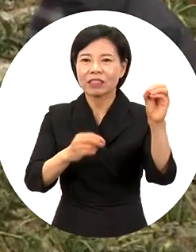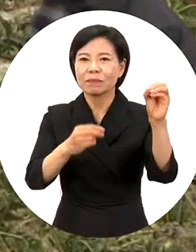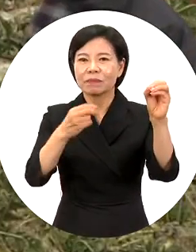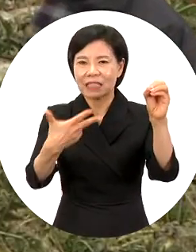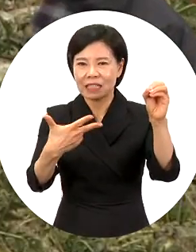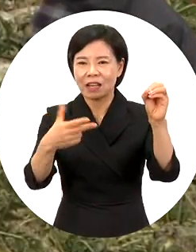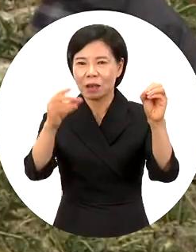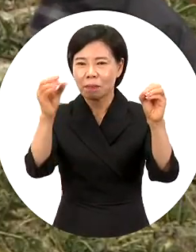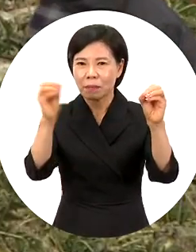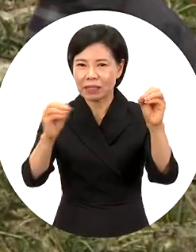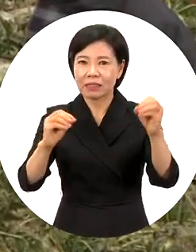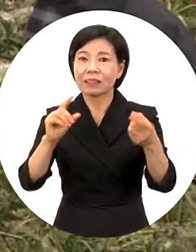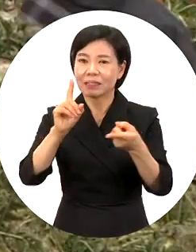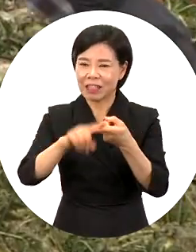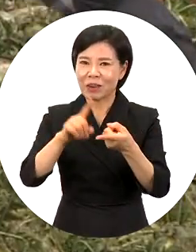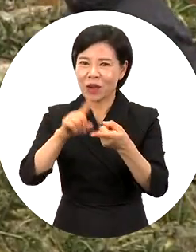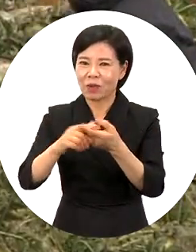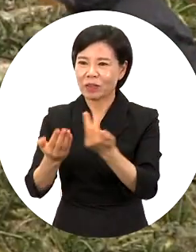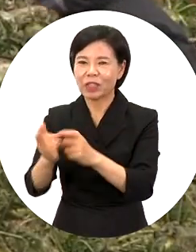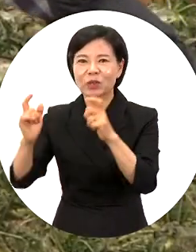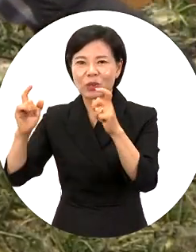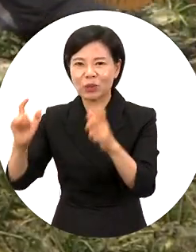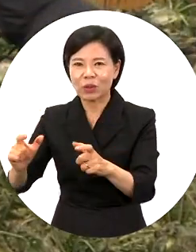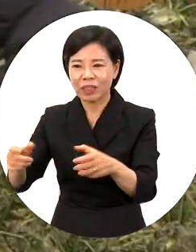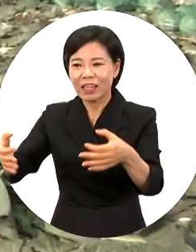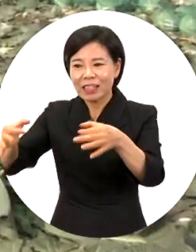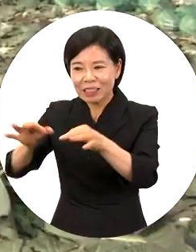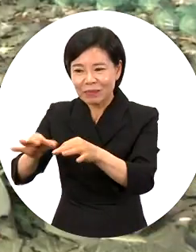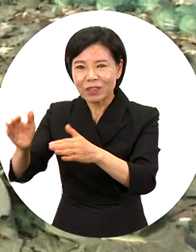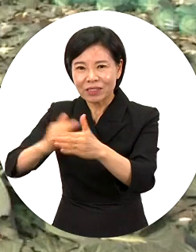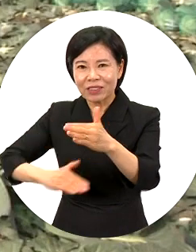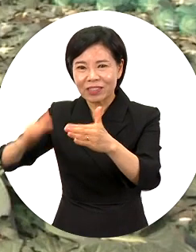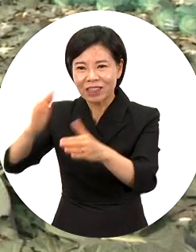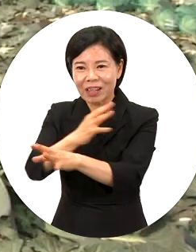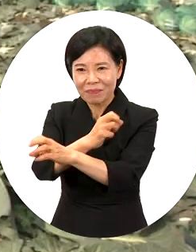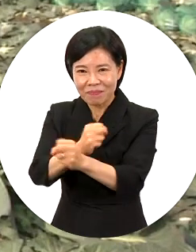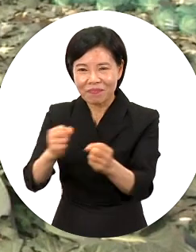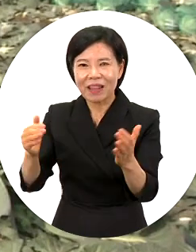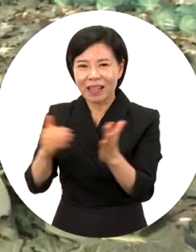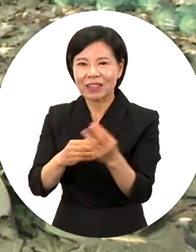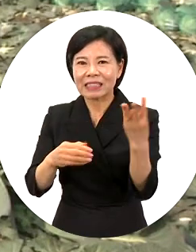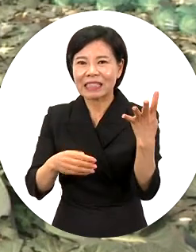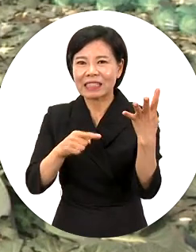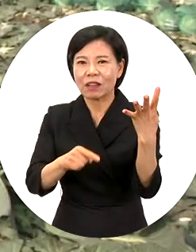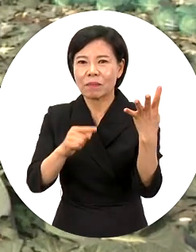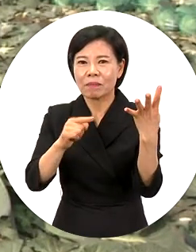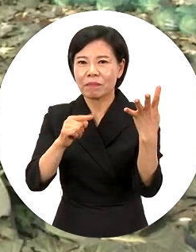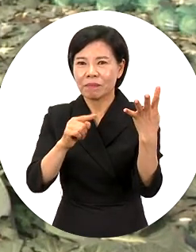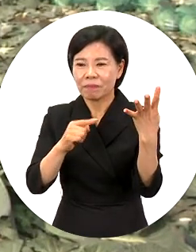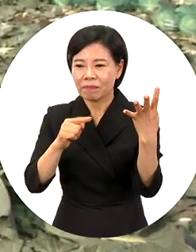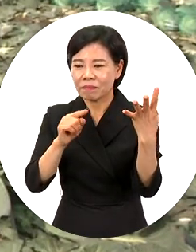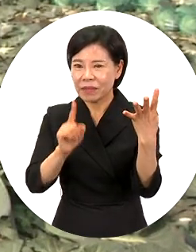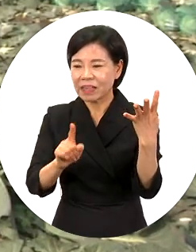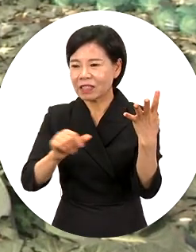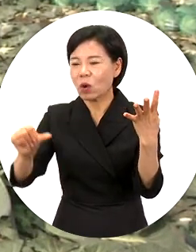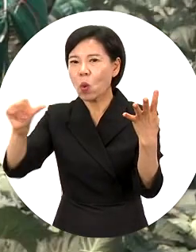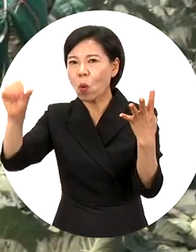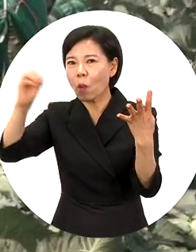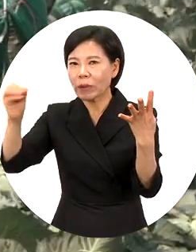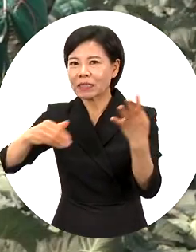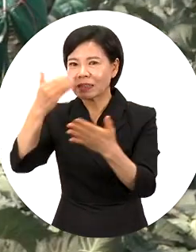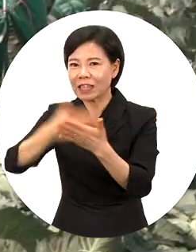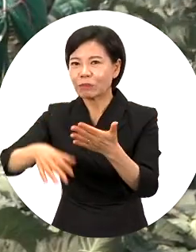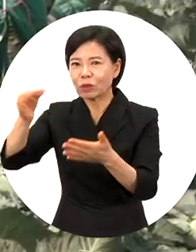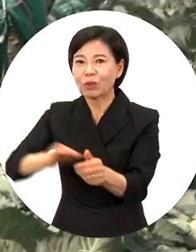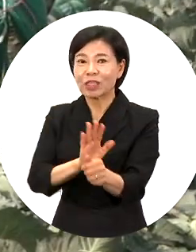수준인 0.7%를 유지하고 제주도는 금융기관과의 금리 협약에 따라 4.1에서 5%의 이자